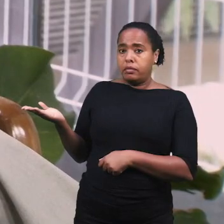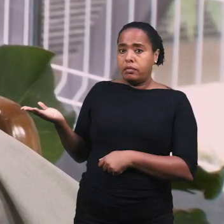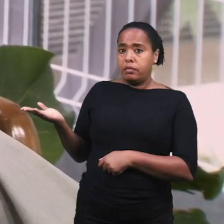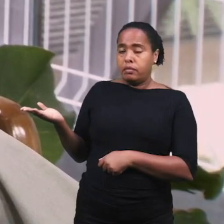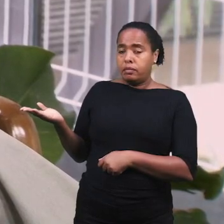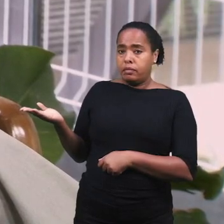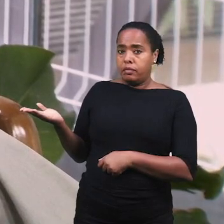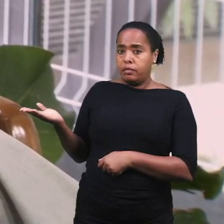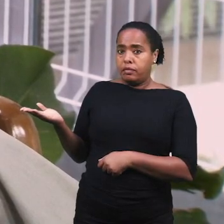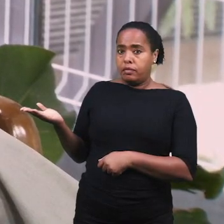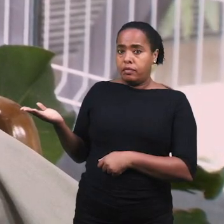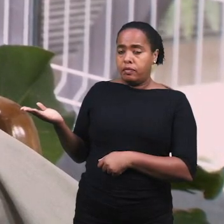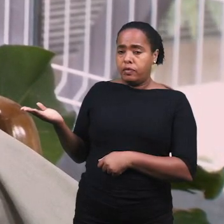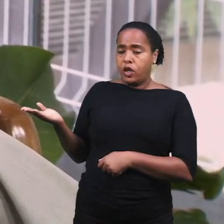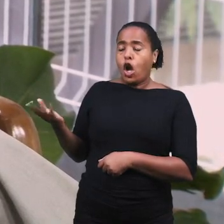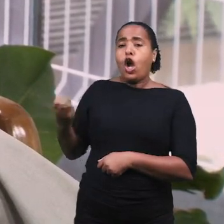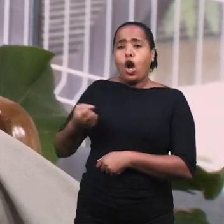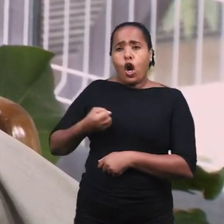по телефону, который